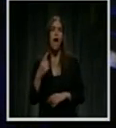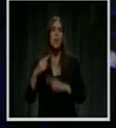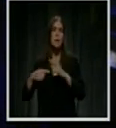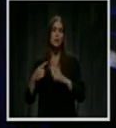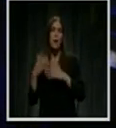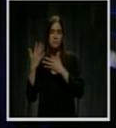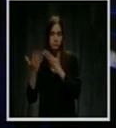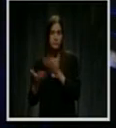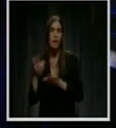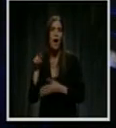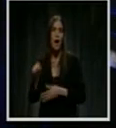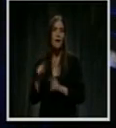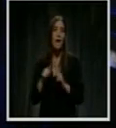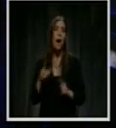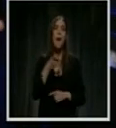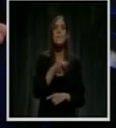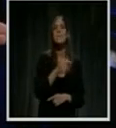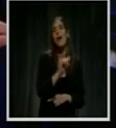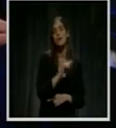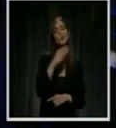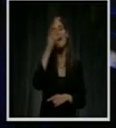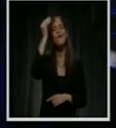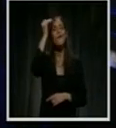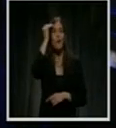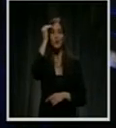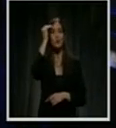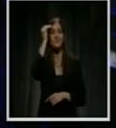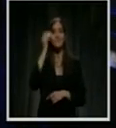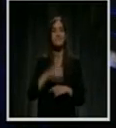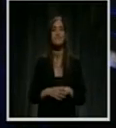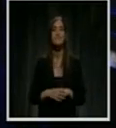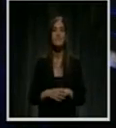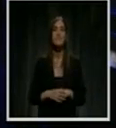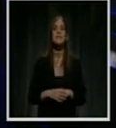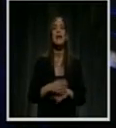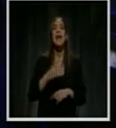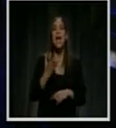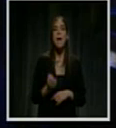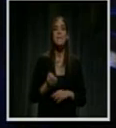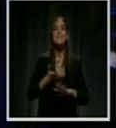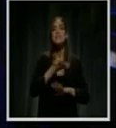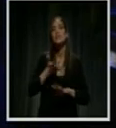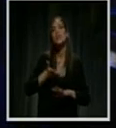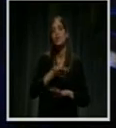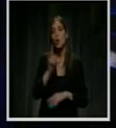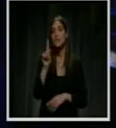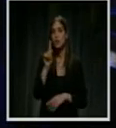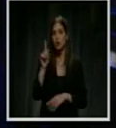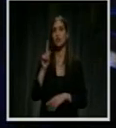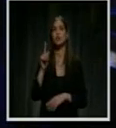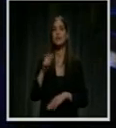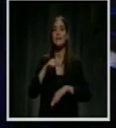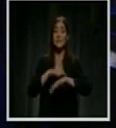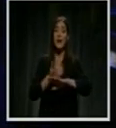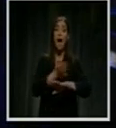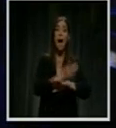tiegħu. E kollok situazzjoni ta' kampanji elettorali fejn wieħed mill-akbar sfidi